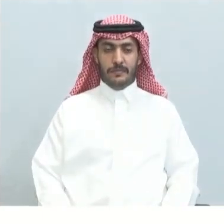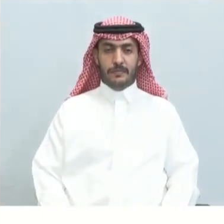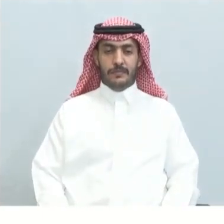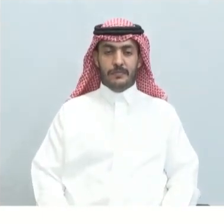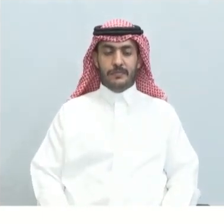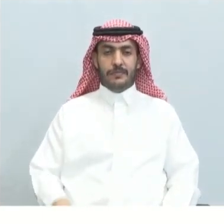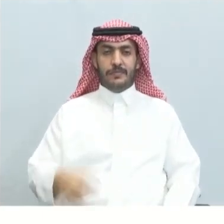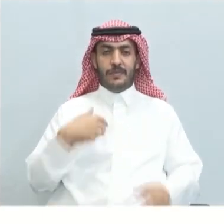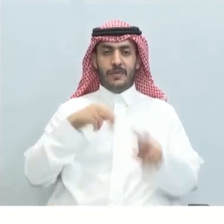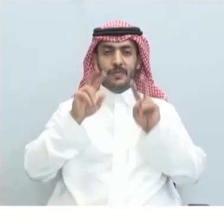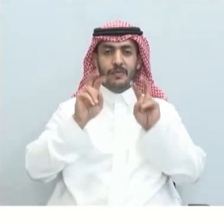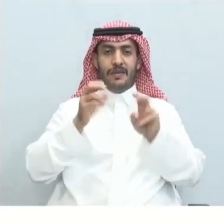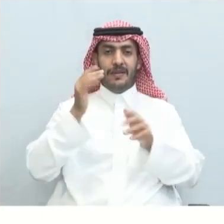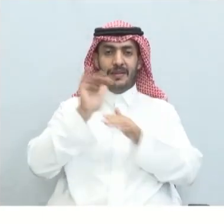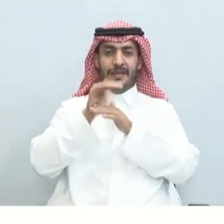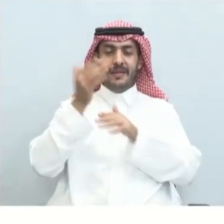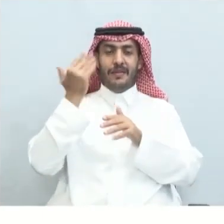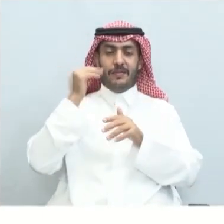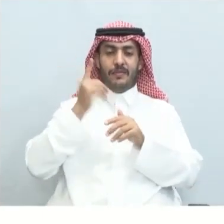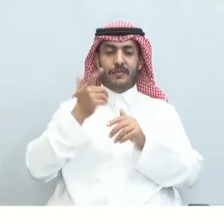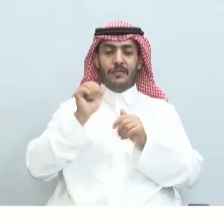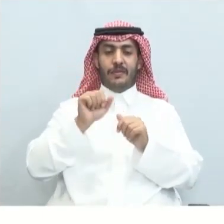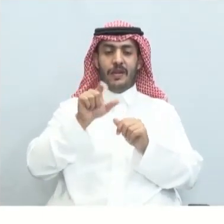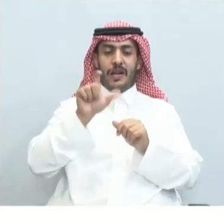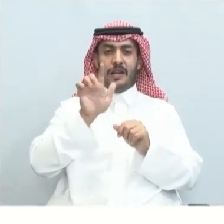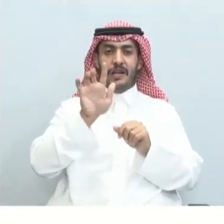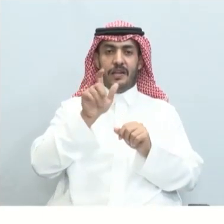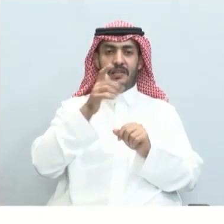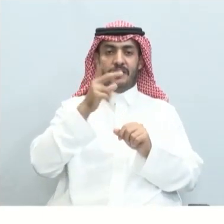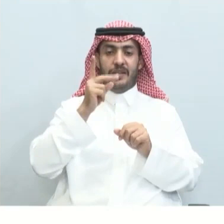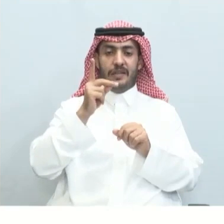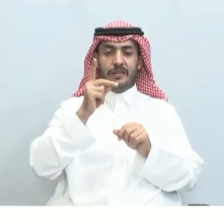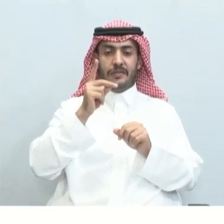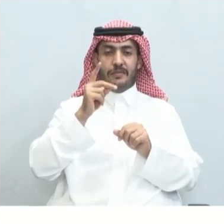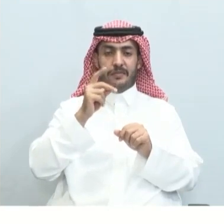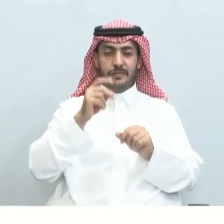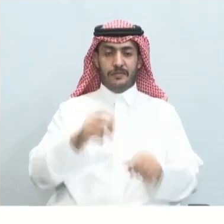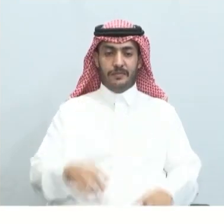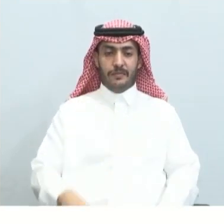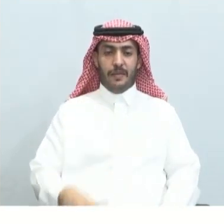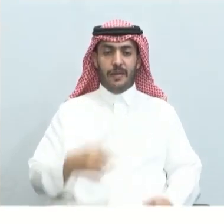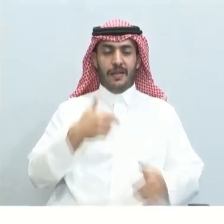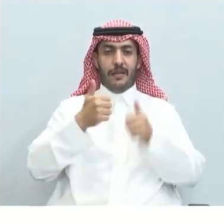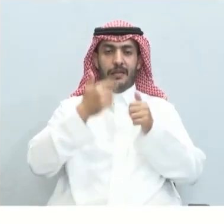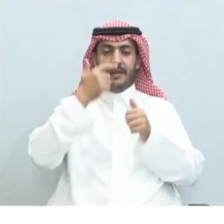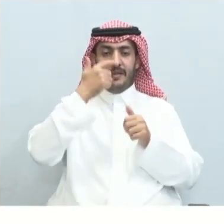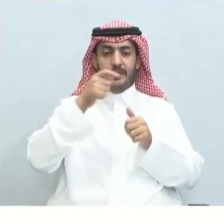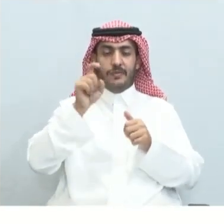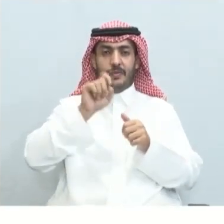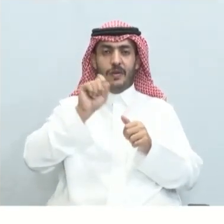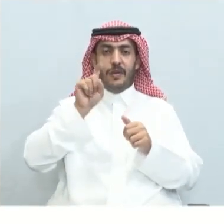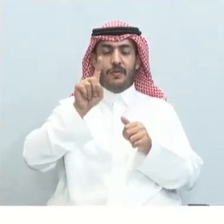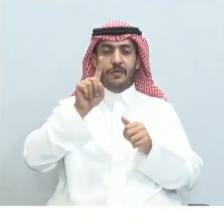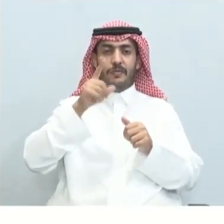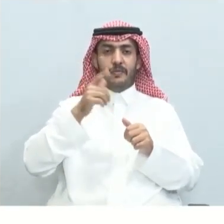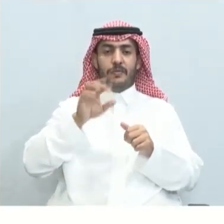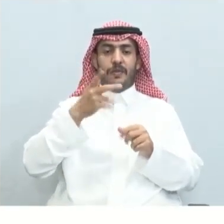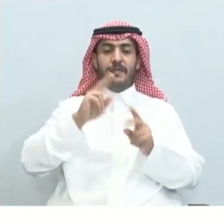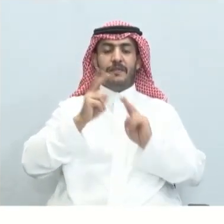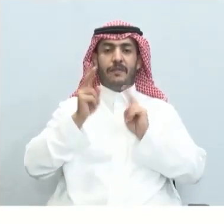ولذلك توقفنا في الحصه الماضيه عند هذا النشاط اختبر نفسك السؤال الاول